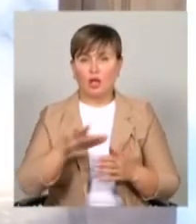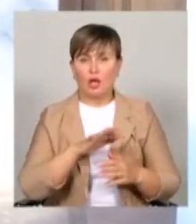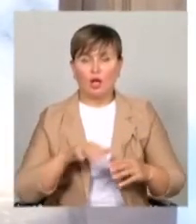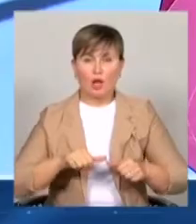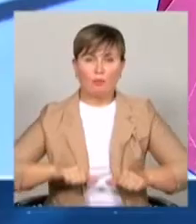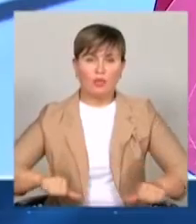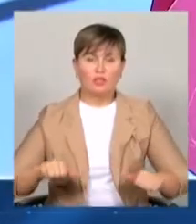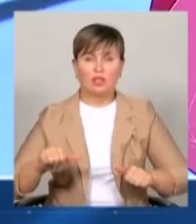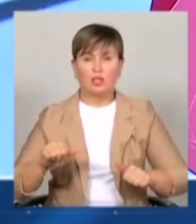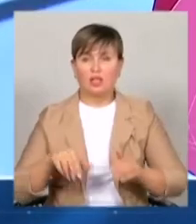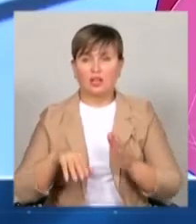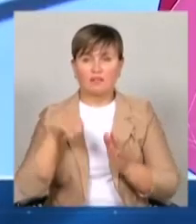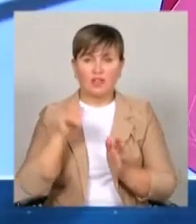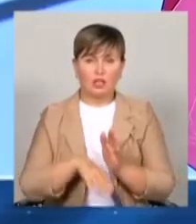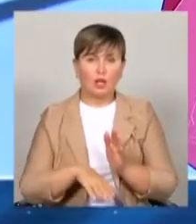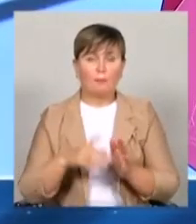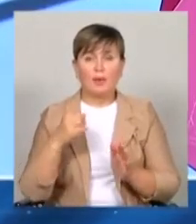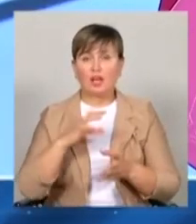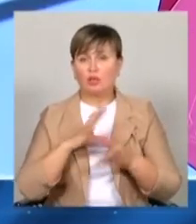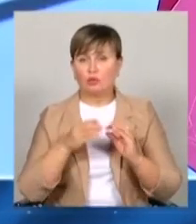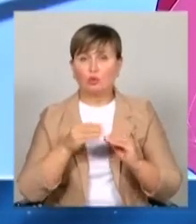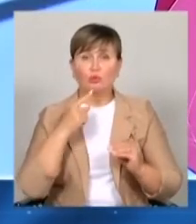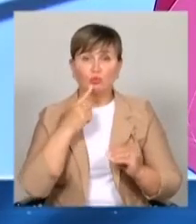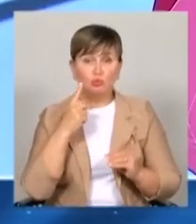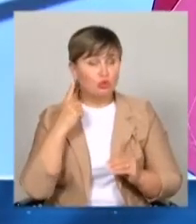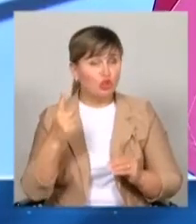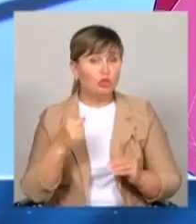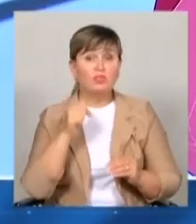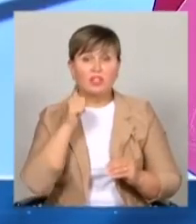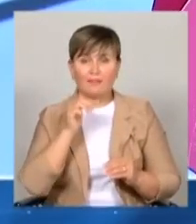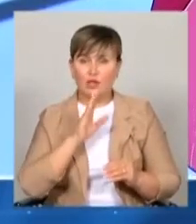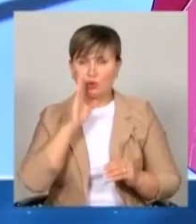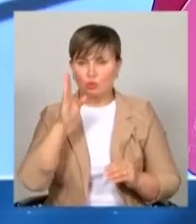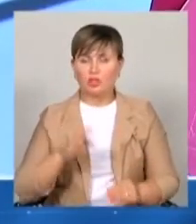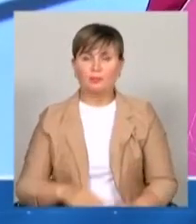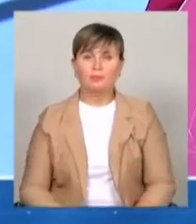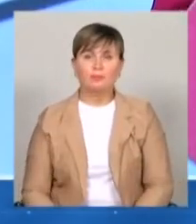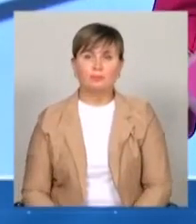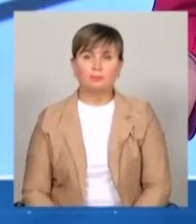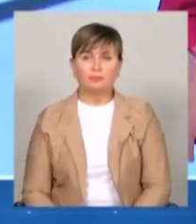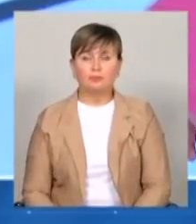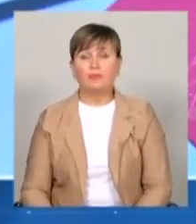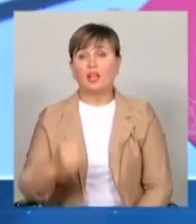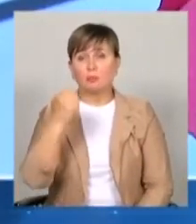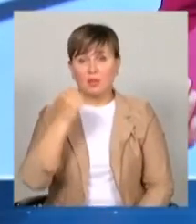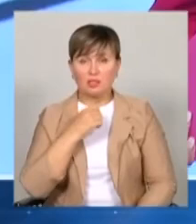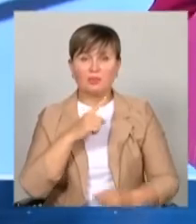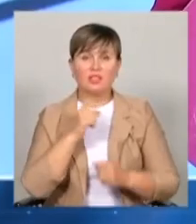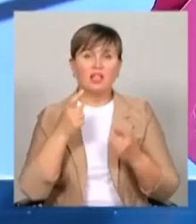референдума. Первые результаты мы услышим уже завтра утром. Дина. Спасибо за